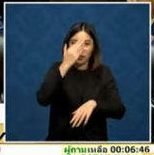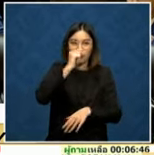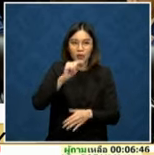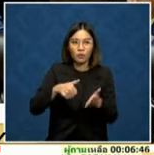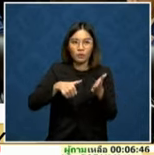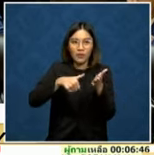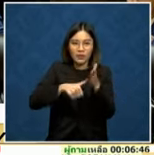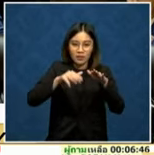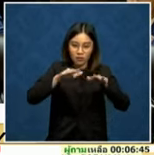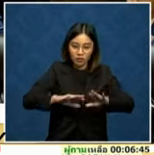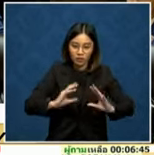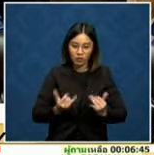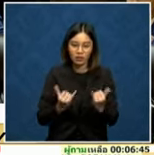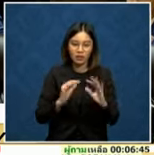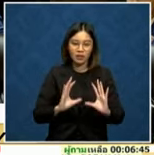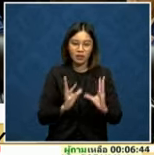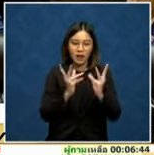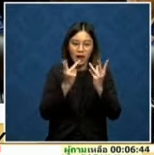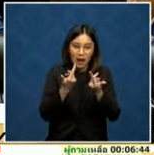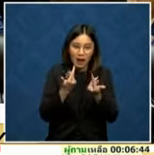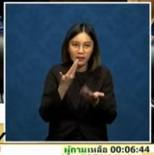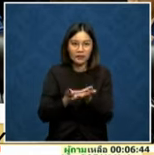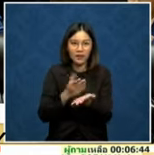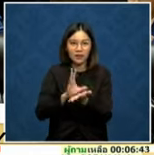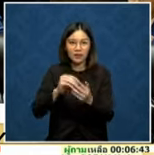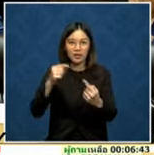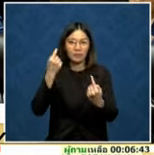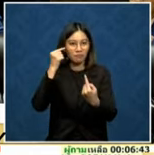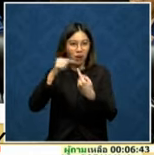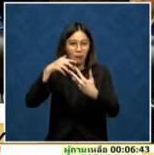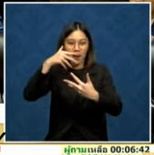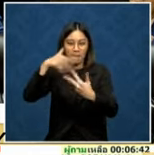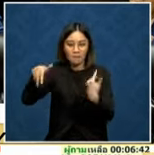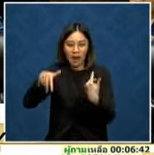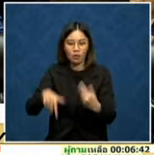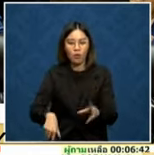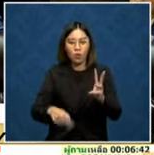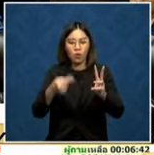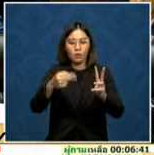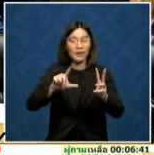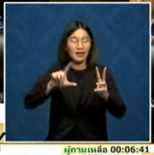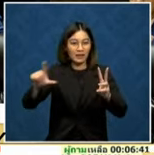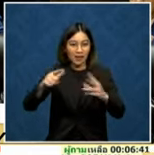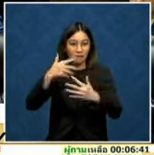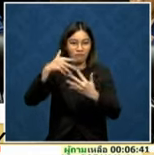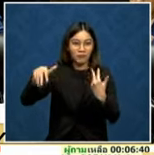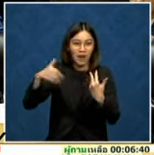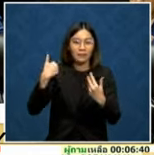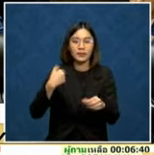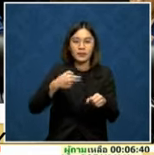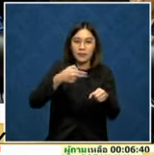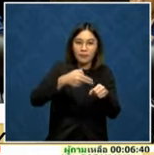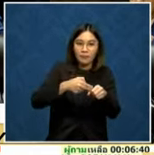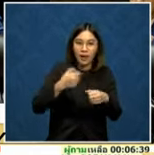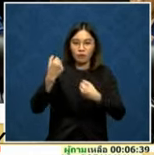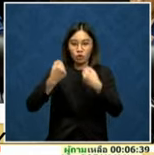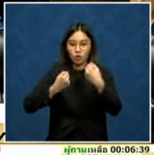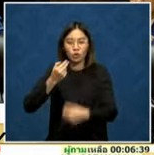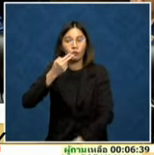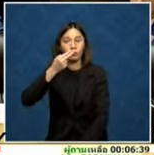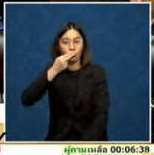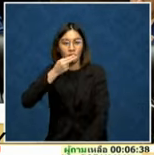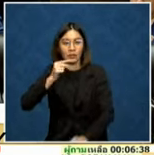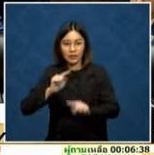จสรษษามิทก็หดหายนะคะแลวก็เก็บพลาดเป้าไปเกือบ 60, ล้านบาทแล้ววันนี้ไมมจะเปทมันทร Virus Bั้บุหลี่